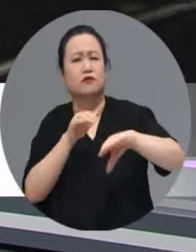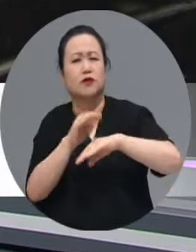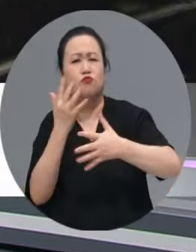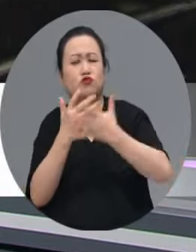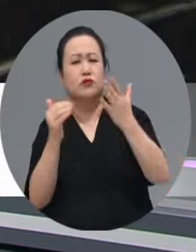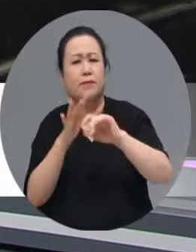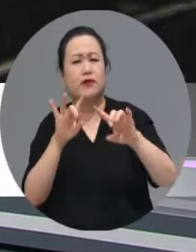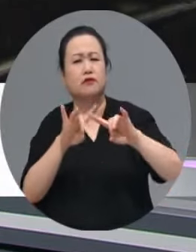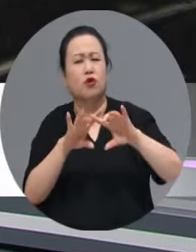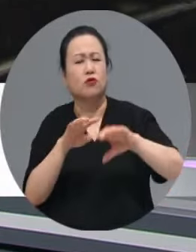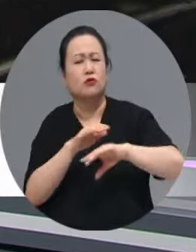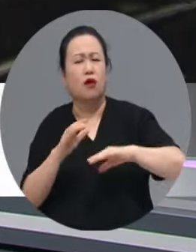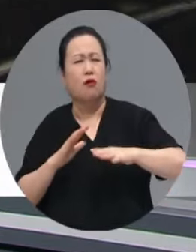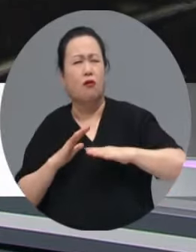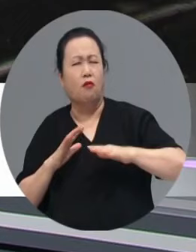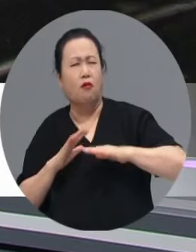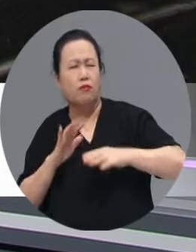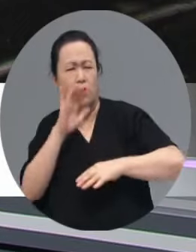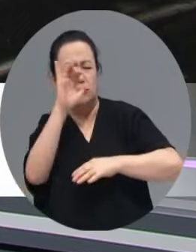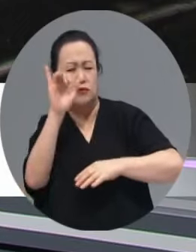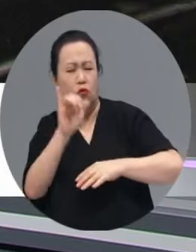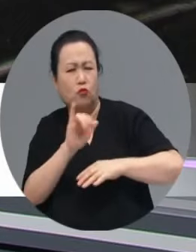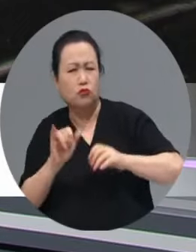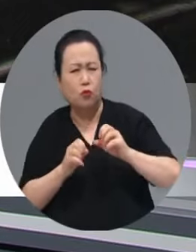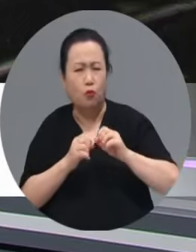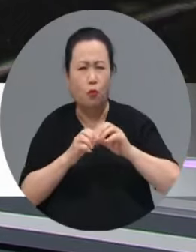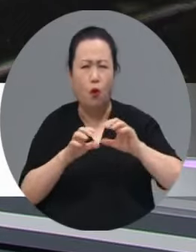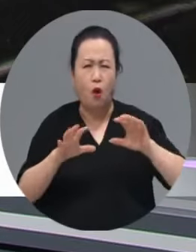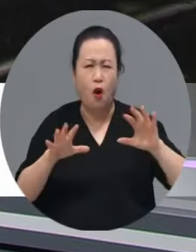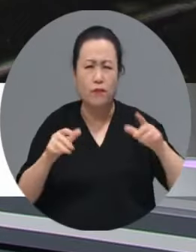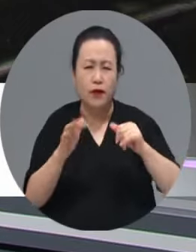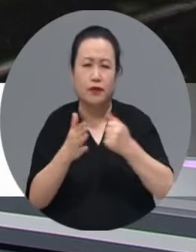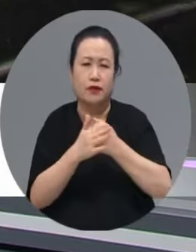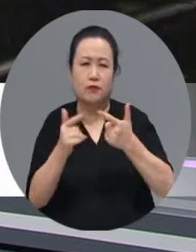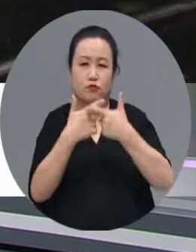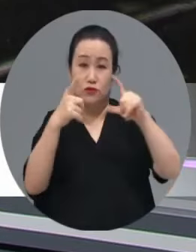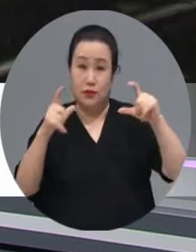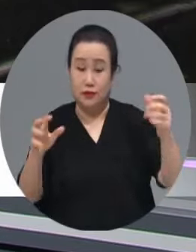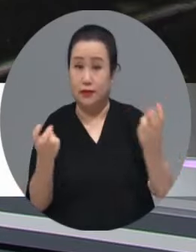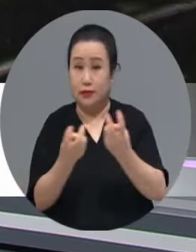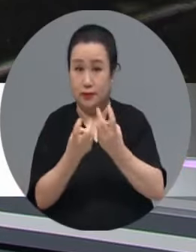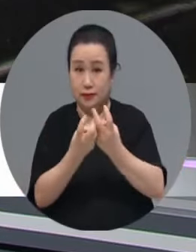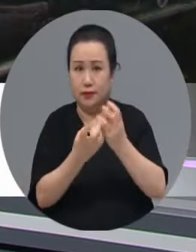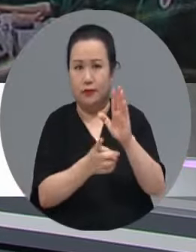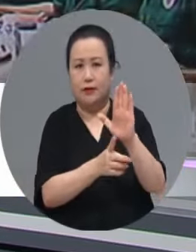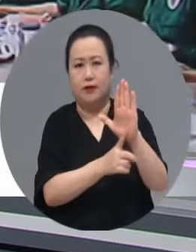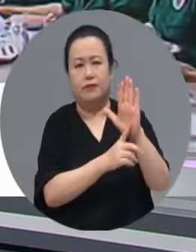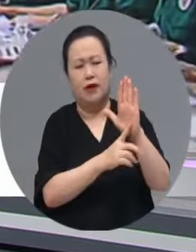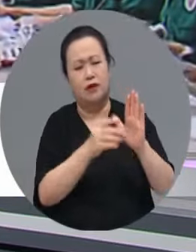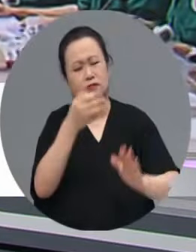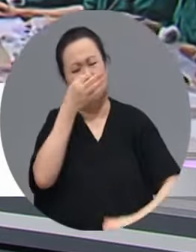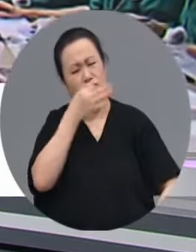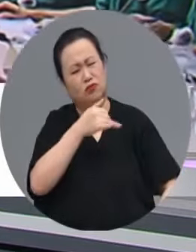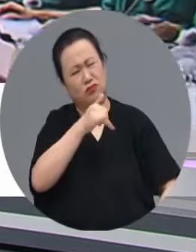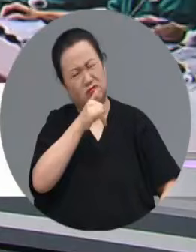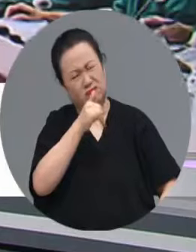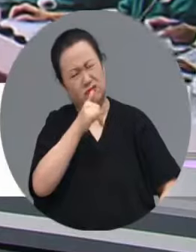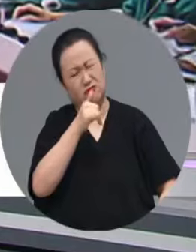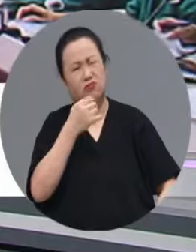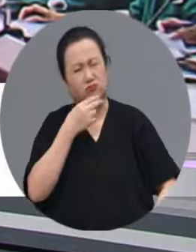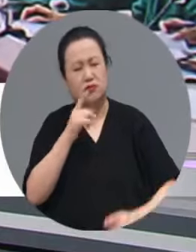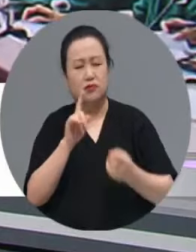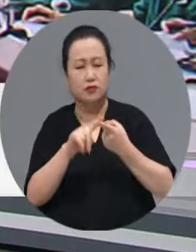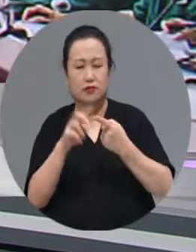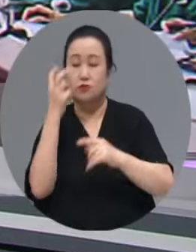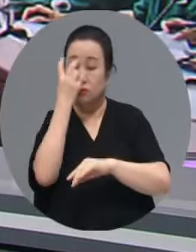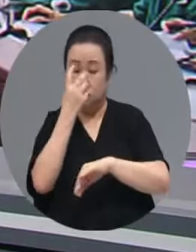화재로 전기차 공포가 전국적으로 확산하고 있습니다. 이에 부산시도 대책을 내놨는데요. 실효성이 있는지